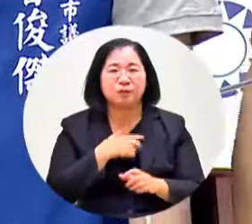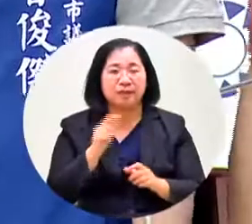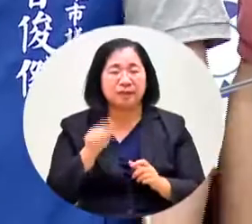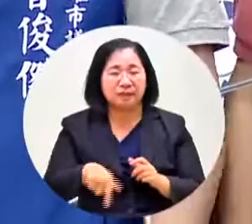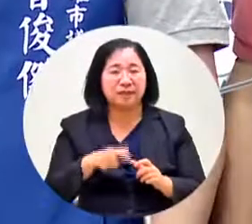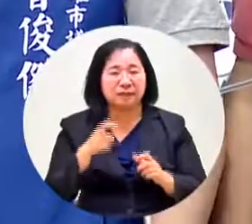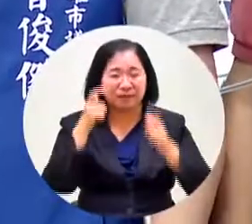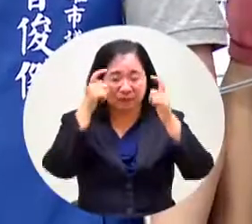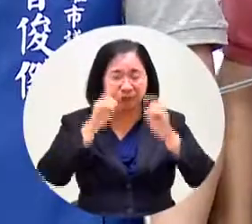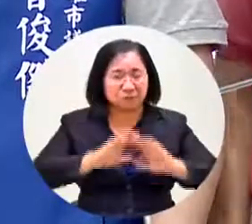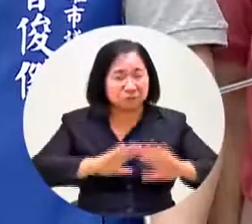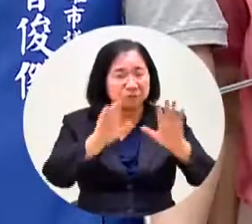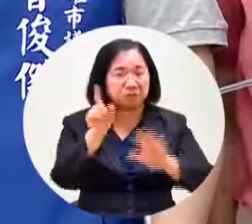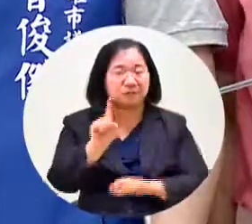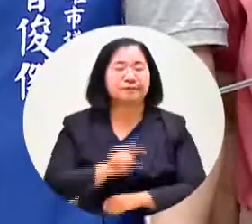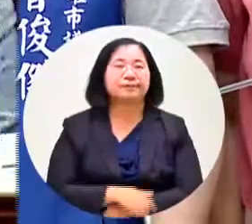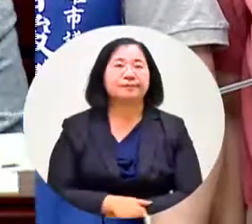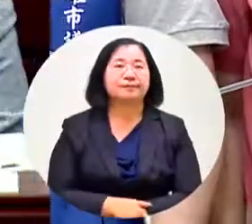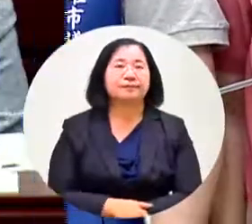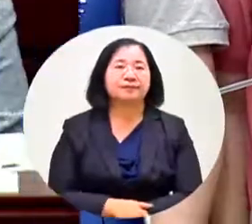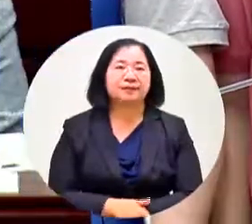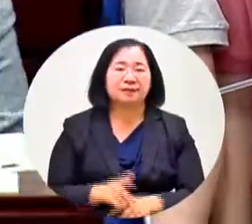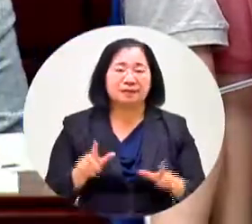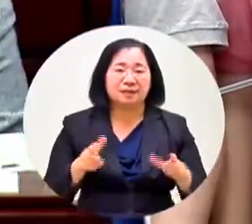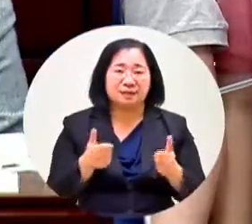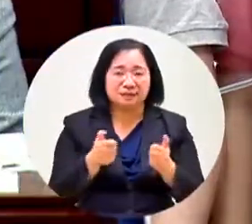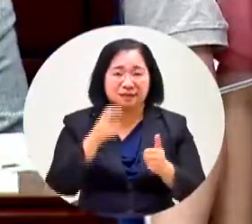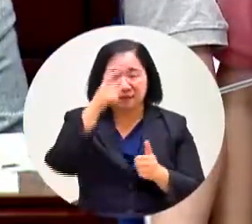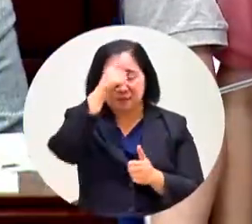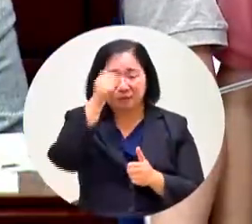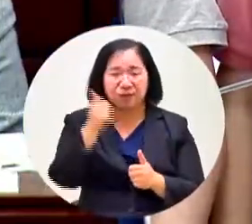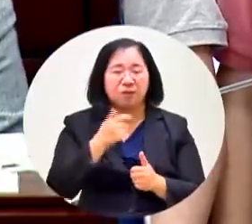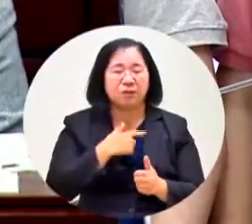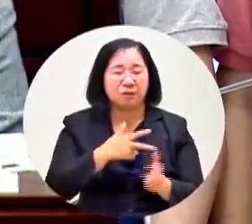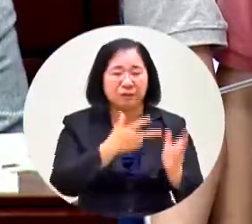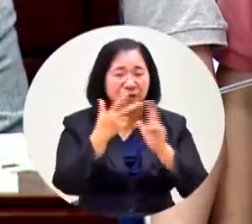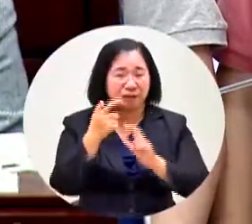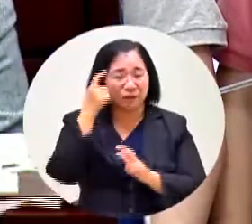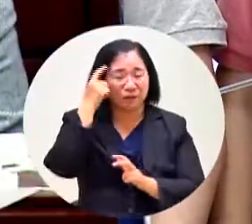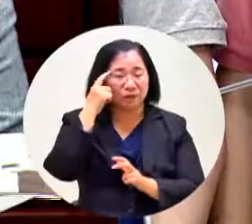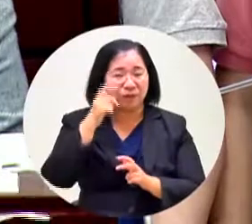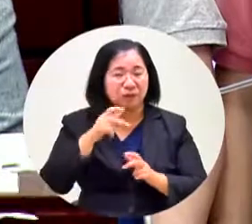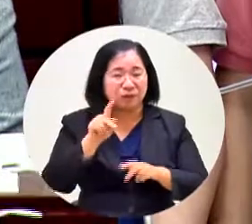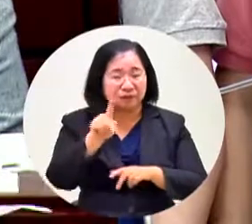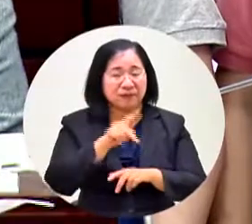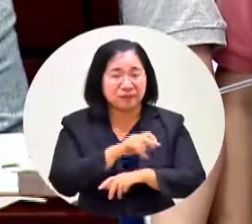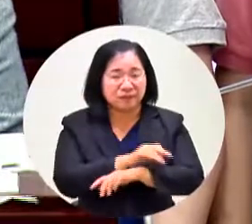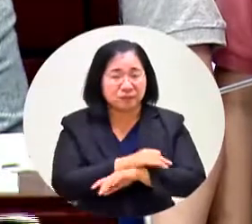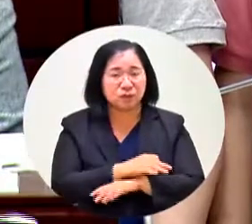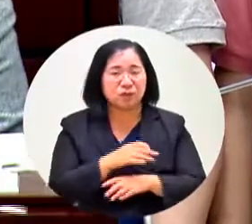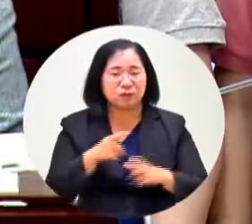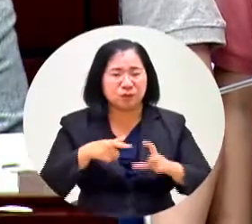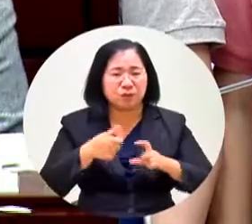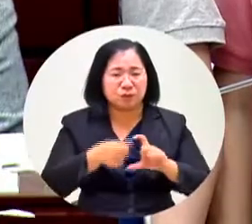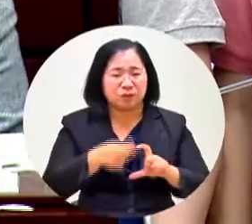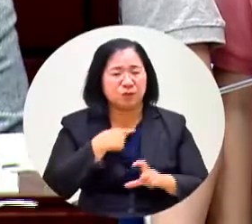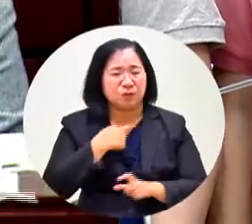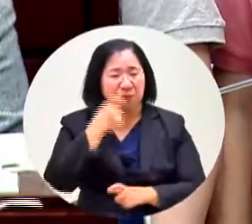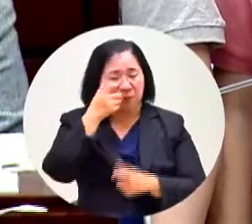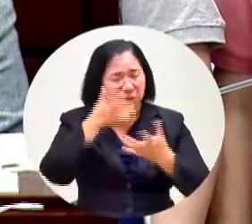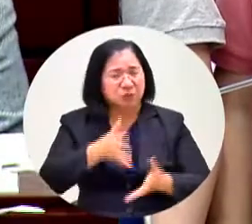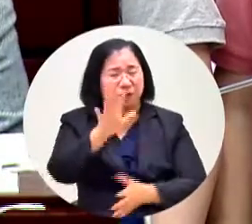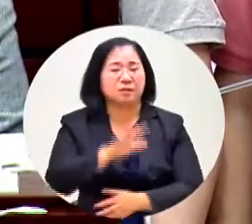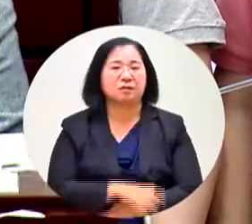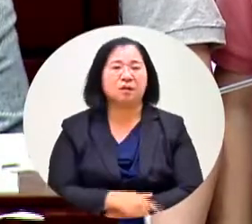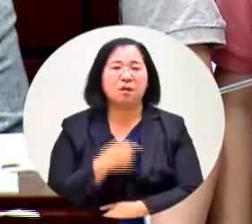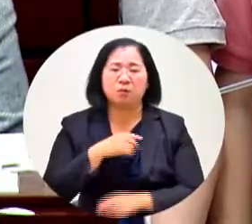府怎么帮助桥头科学园区来繁荣我们大高雄。市长请你简单答复一下。 谢谢黄少廷议员，我们非常